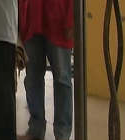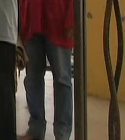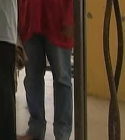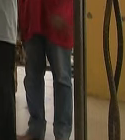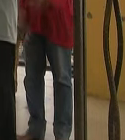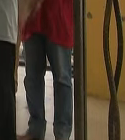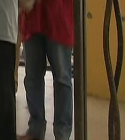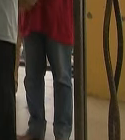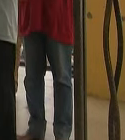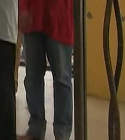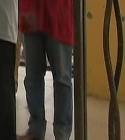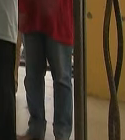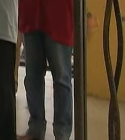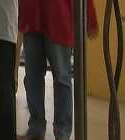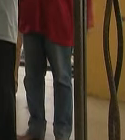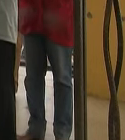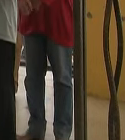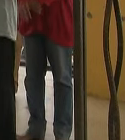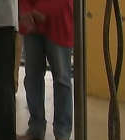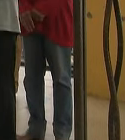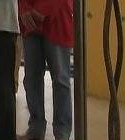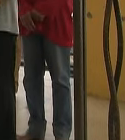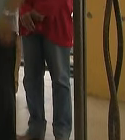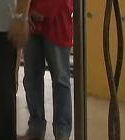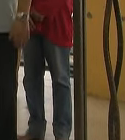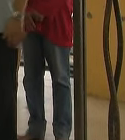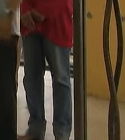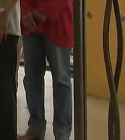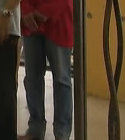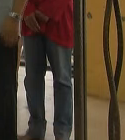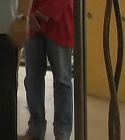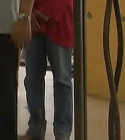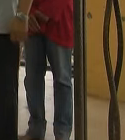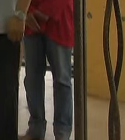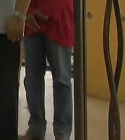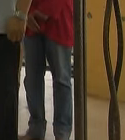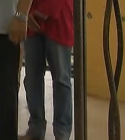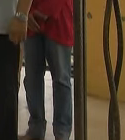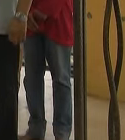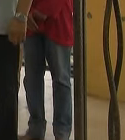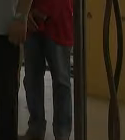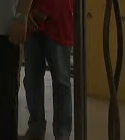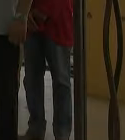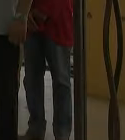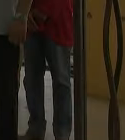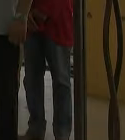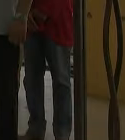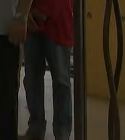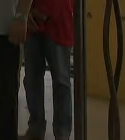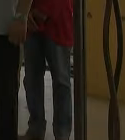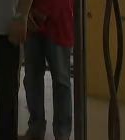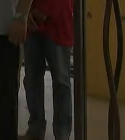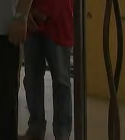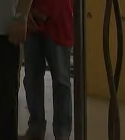Tiada perkumpulan dibenarkan selepas selesai solat Jumaat sama ada dalam atau di luar masjid.